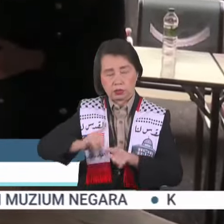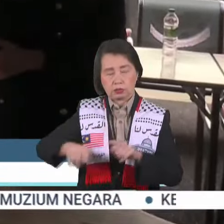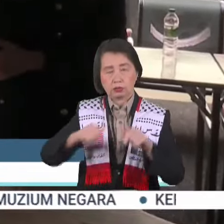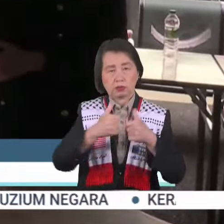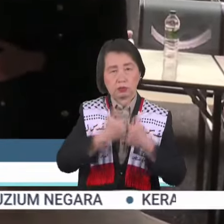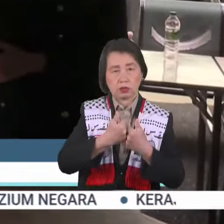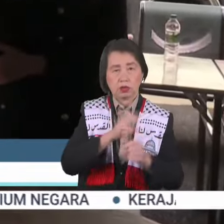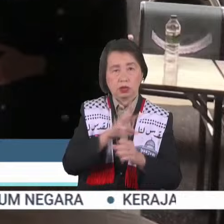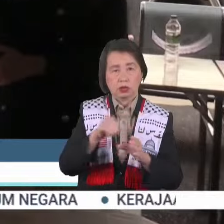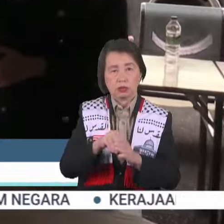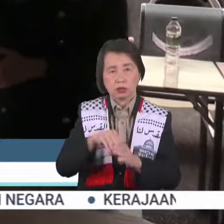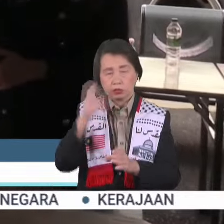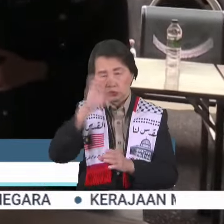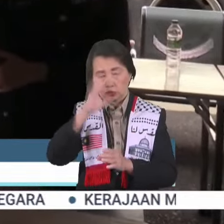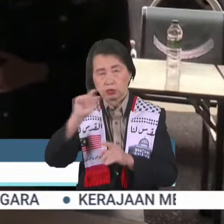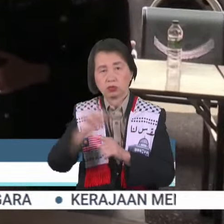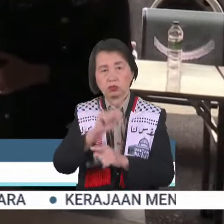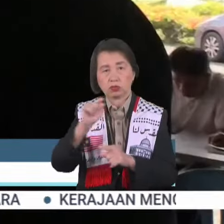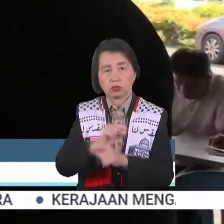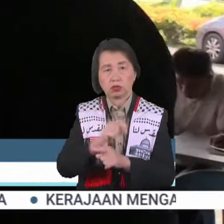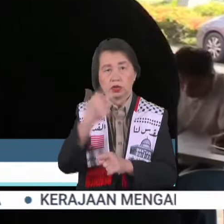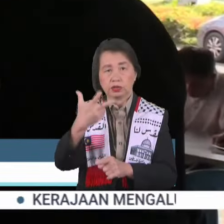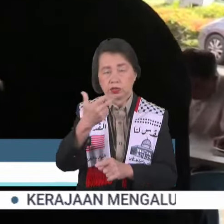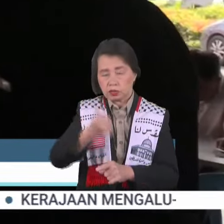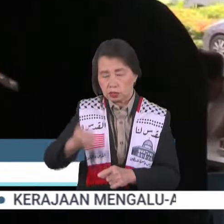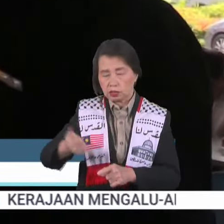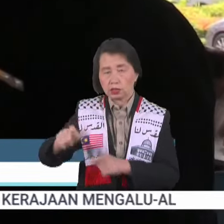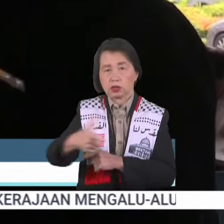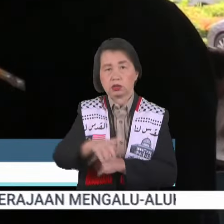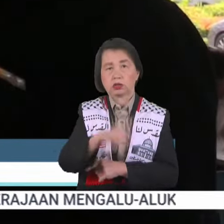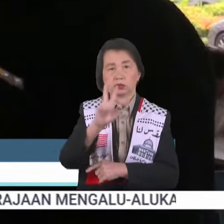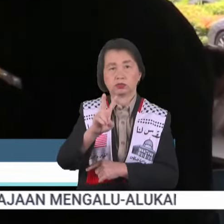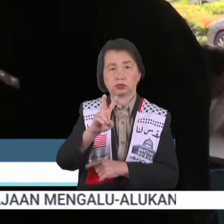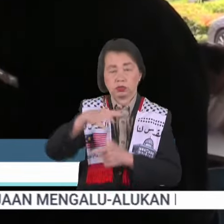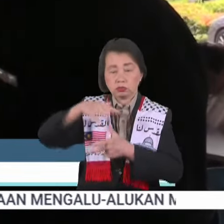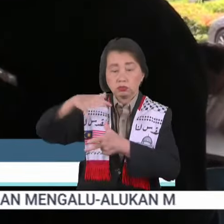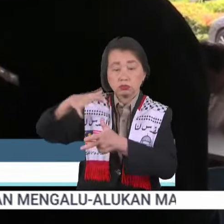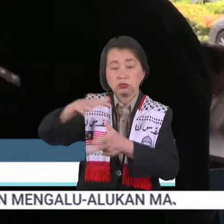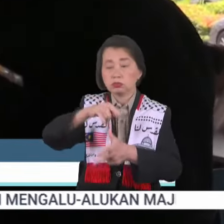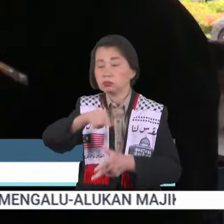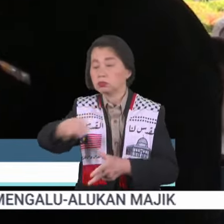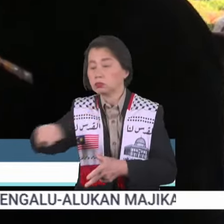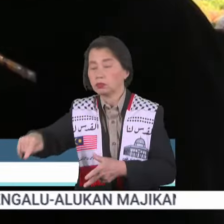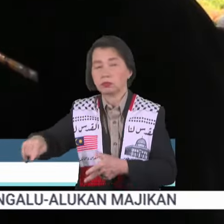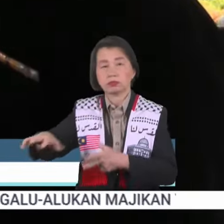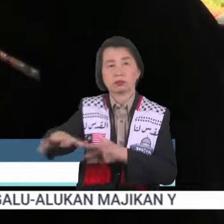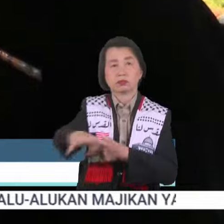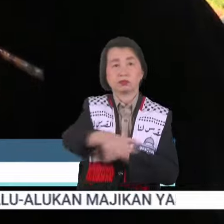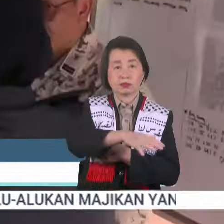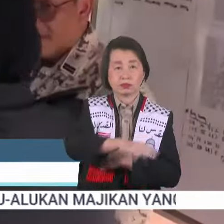agensi itu melibatkan pencarian menggunakan 3 aset laut dan 2 aset udara.